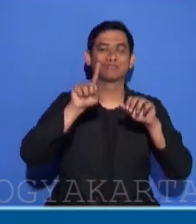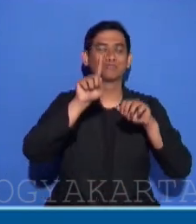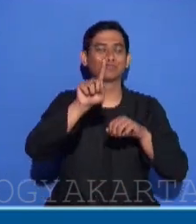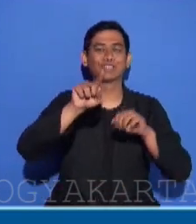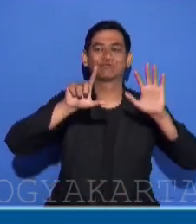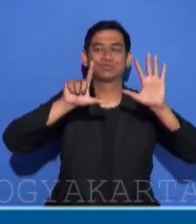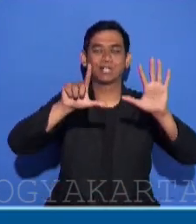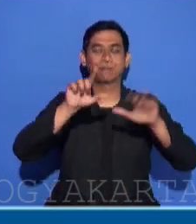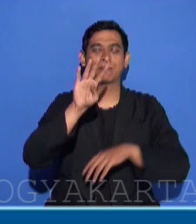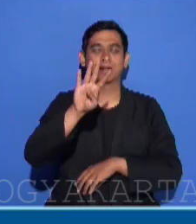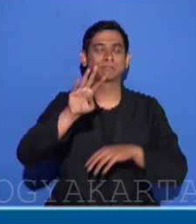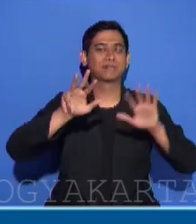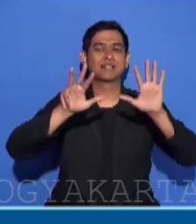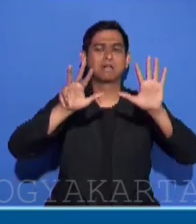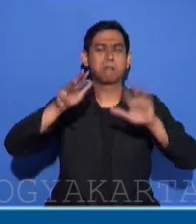J